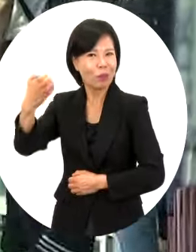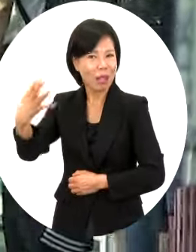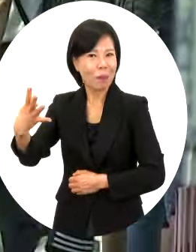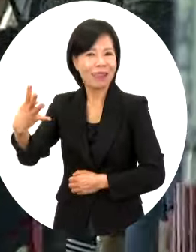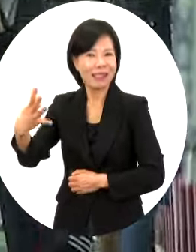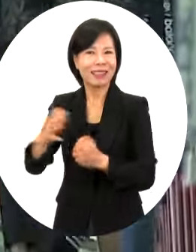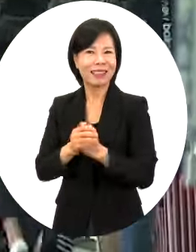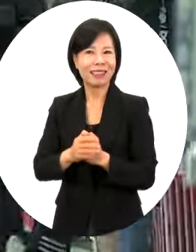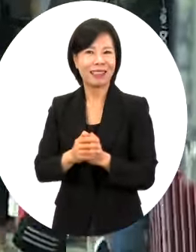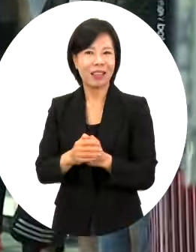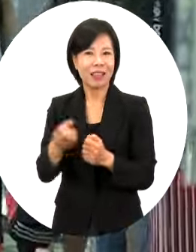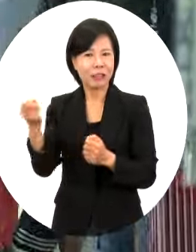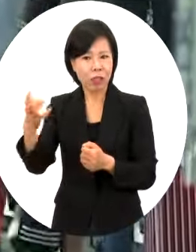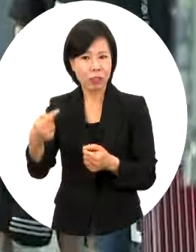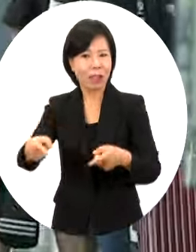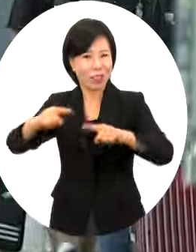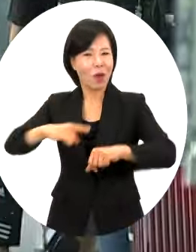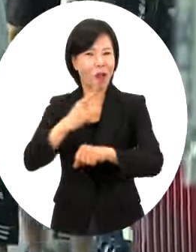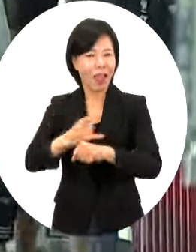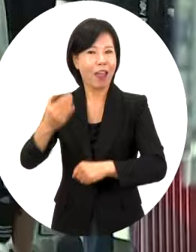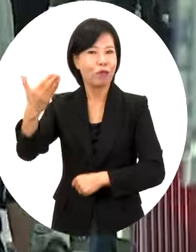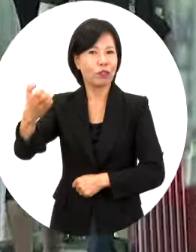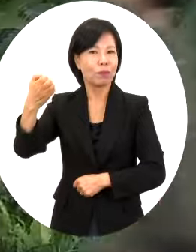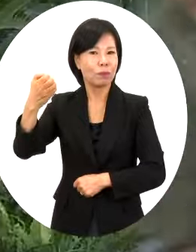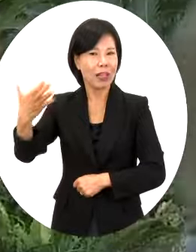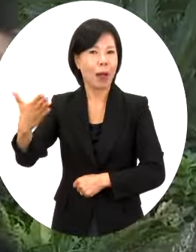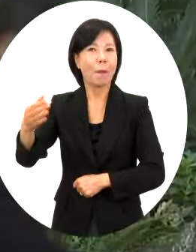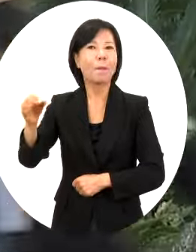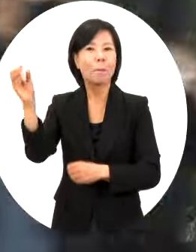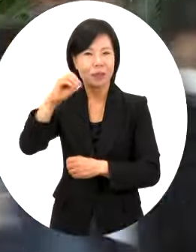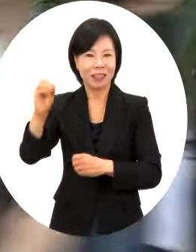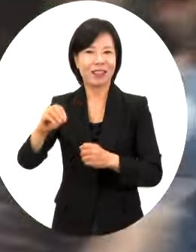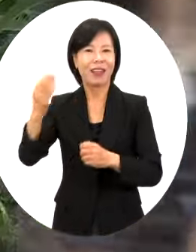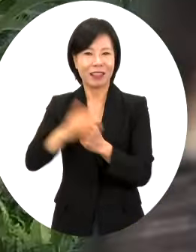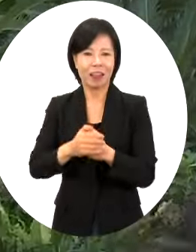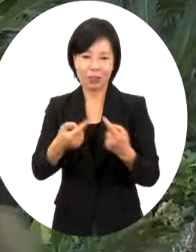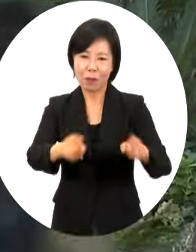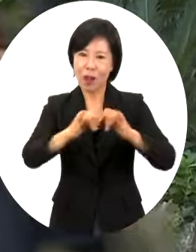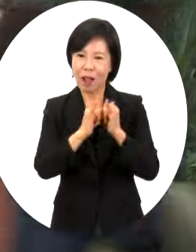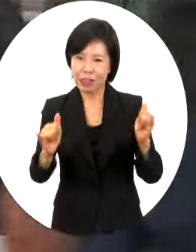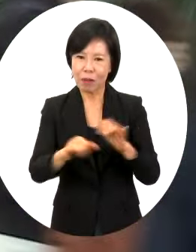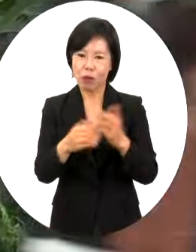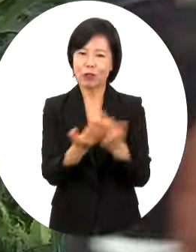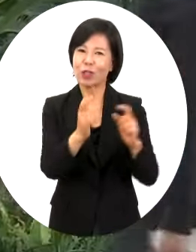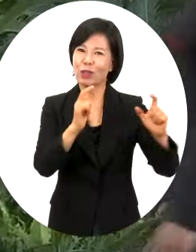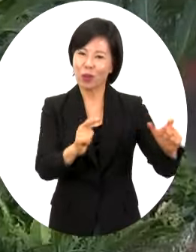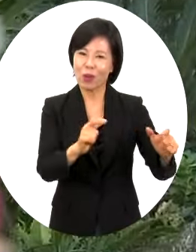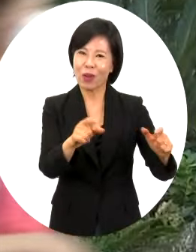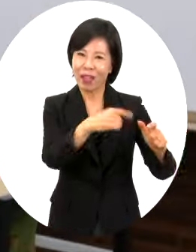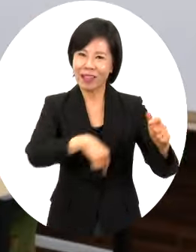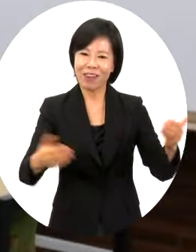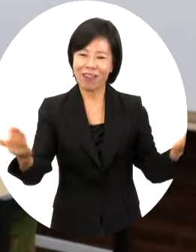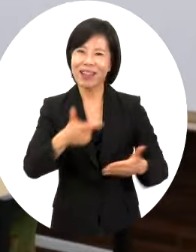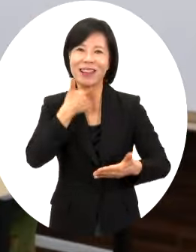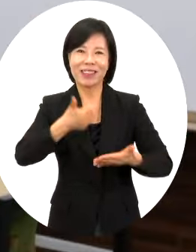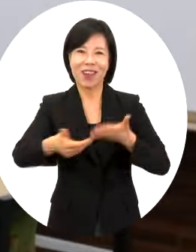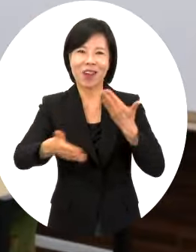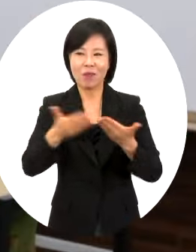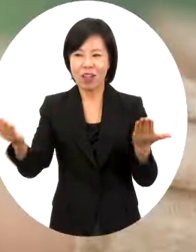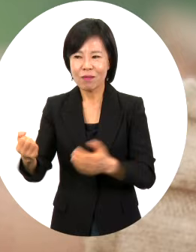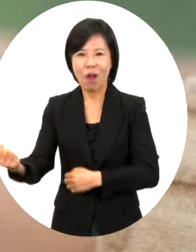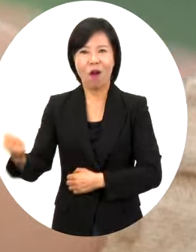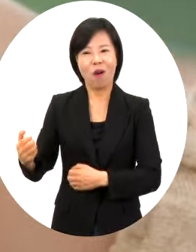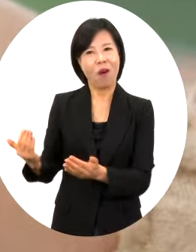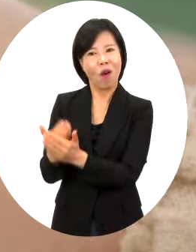만족 94%, 재참여 이사 99%로 나타났습니다. 참가자들은 제주에서의 근무